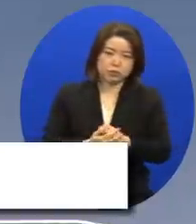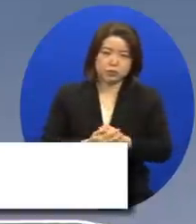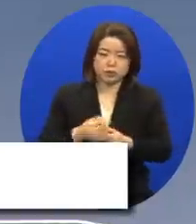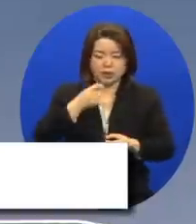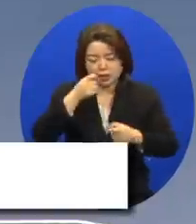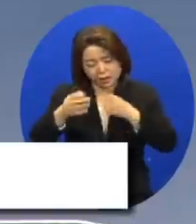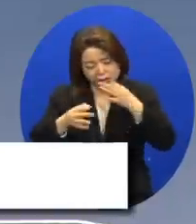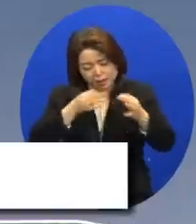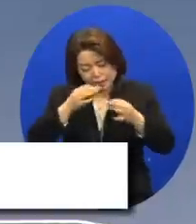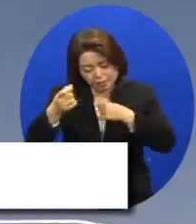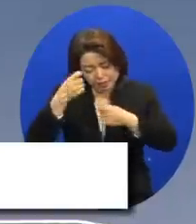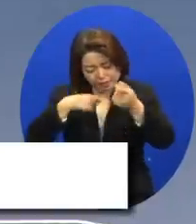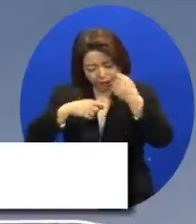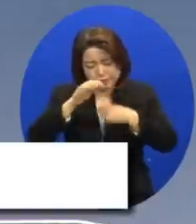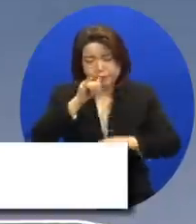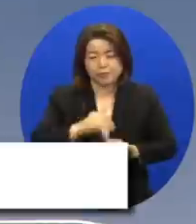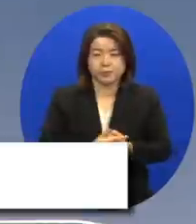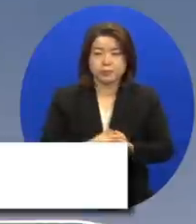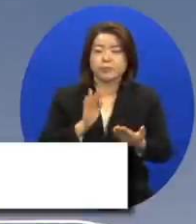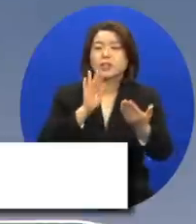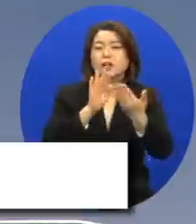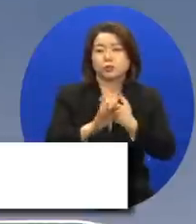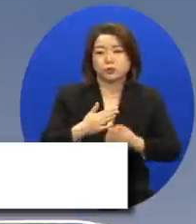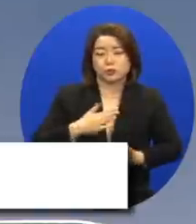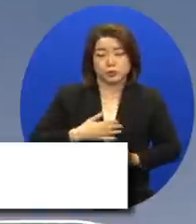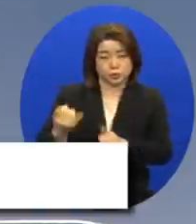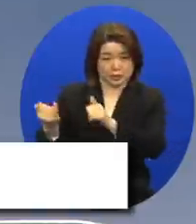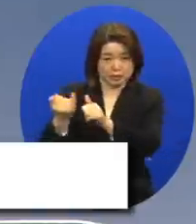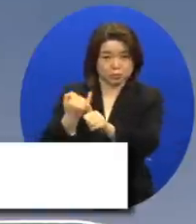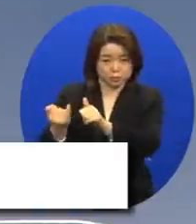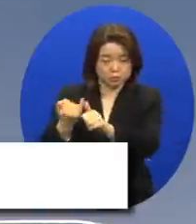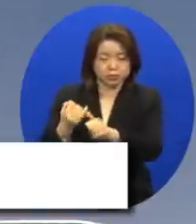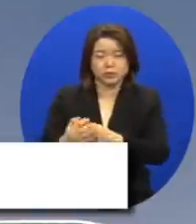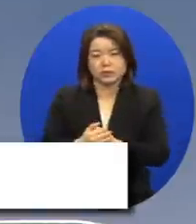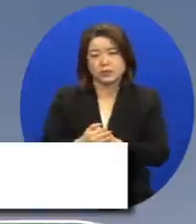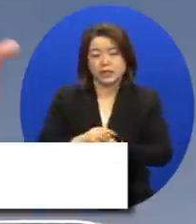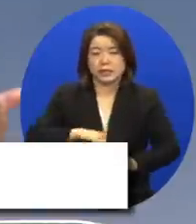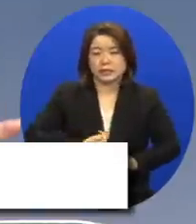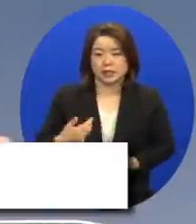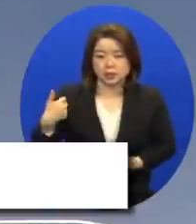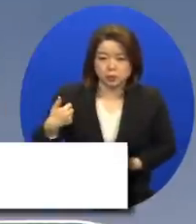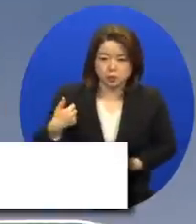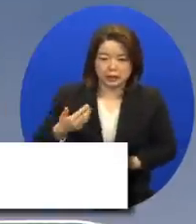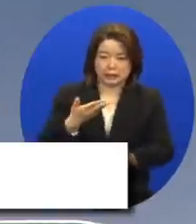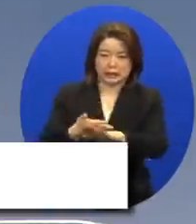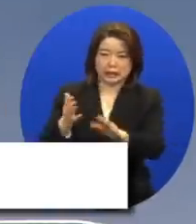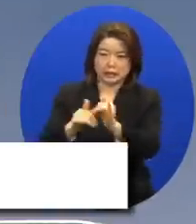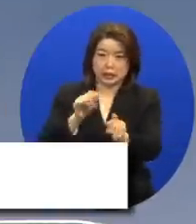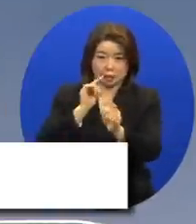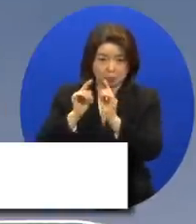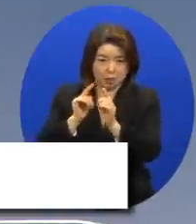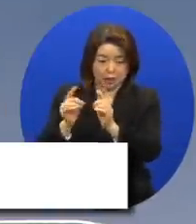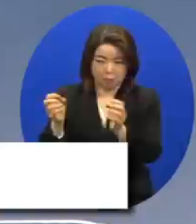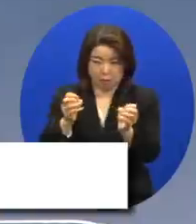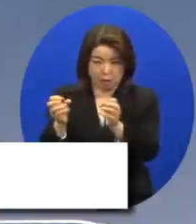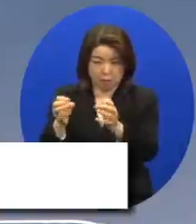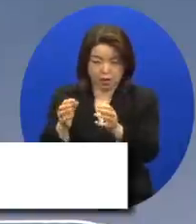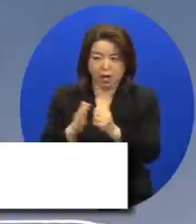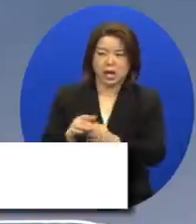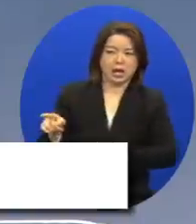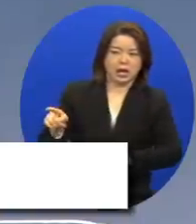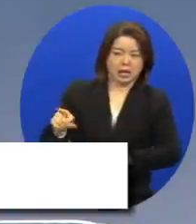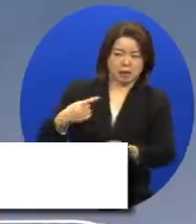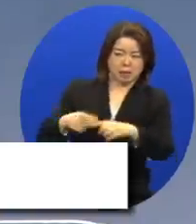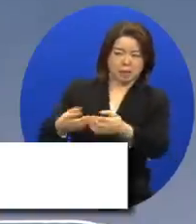하였습니다 그 이후로 저희 부부는 자신도 모르게 남의 말을 할 때마다 서로 당신 판단